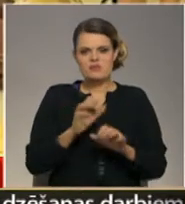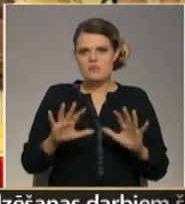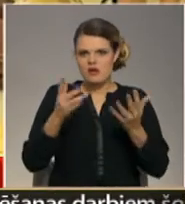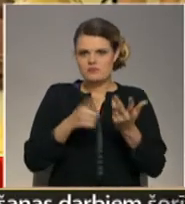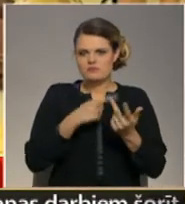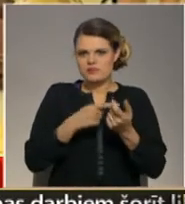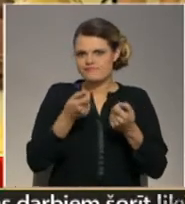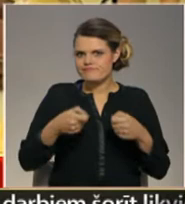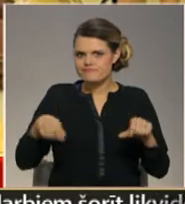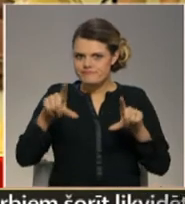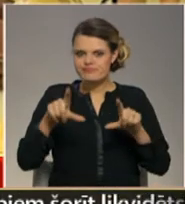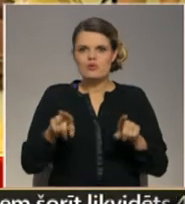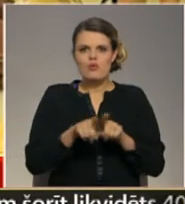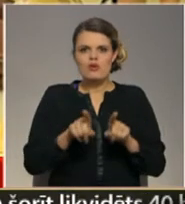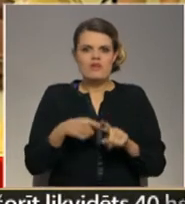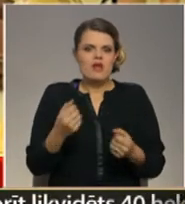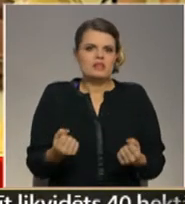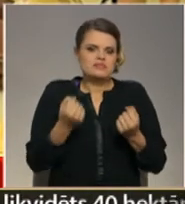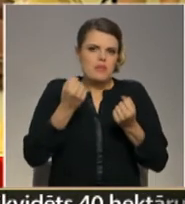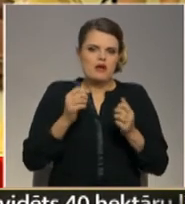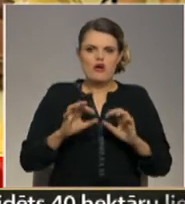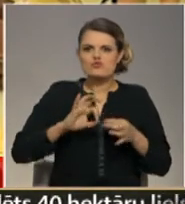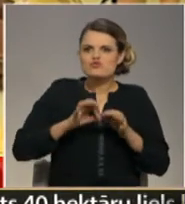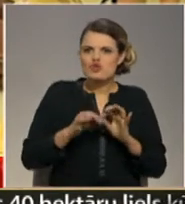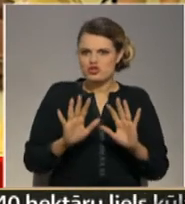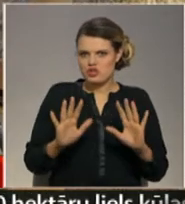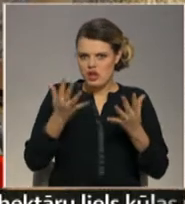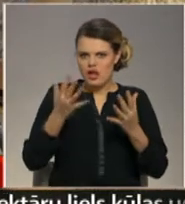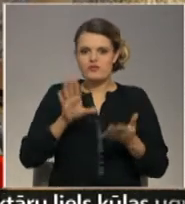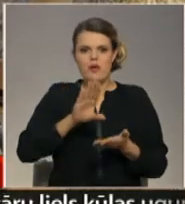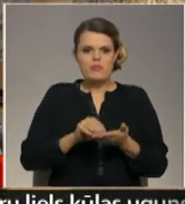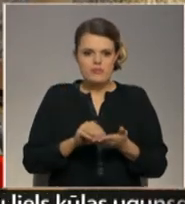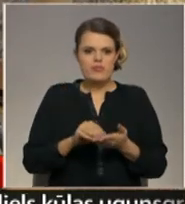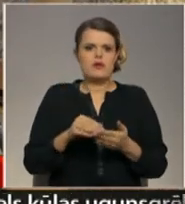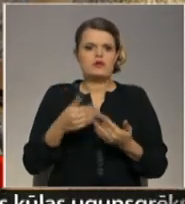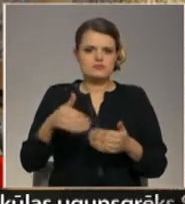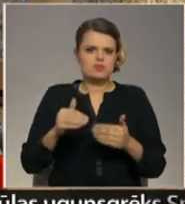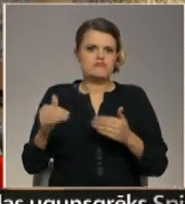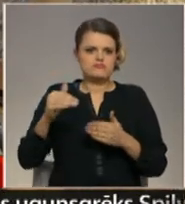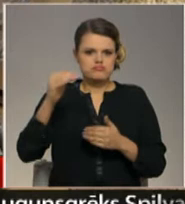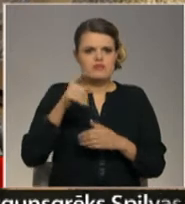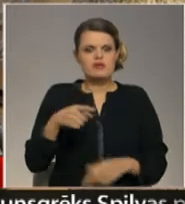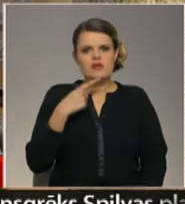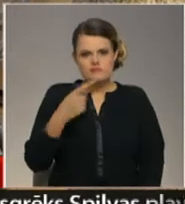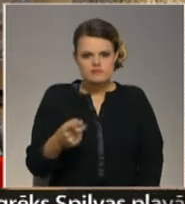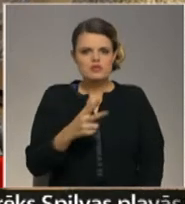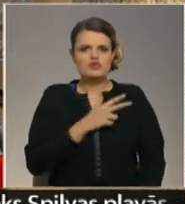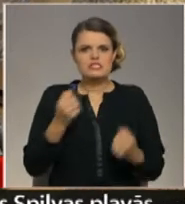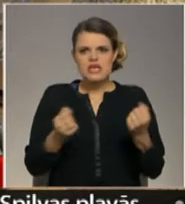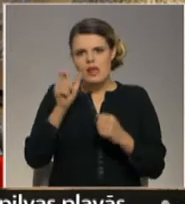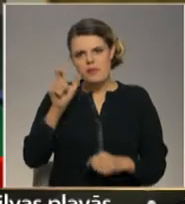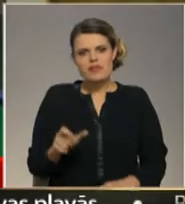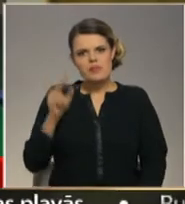skaits pieaug, turklāt tie ir arvien smagāki un sarežģītāki. Lai arī pieredzes bagāža uzkrāta pamatīga, Indra uzsver, sociālajiem